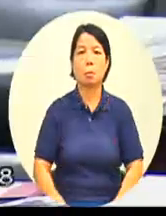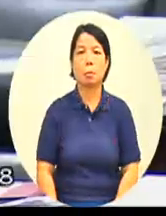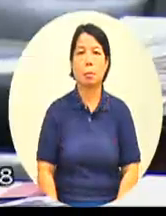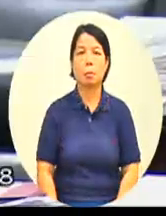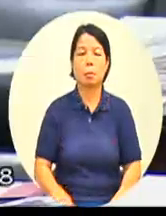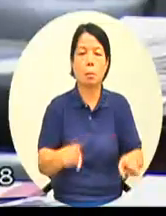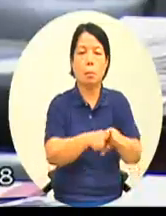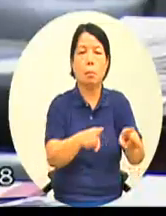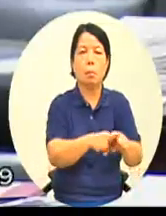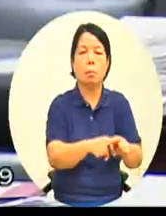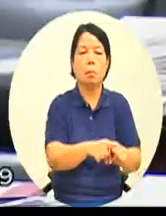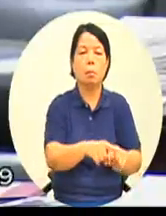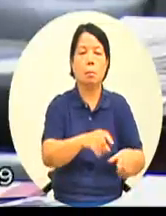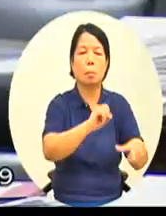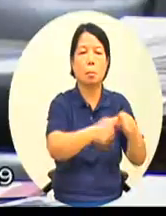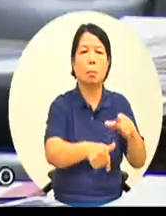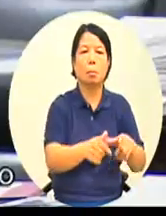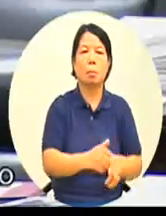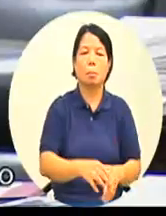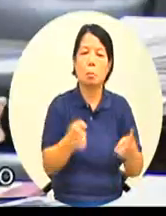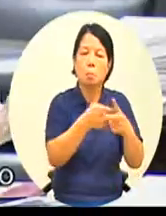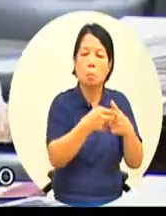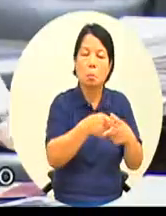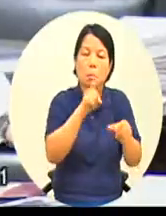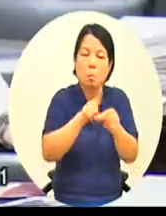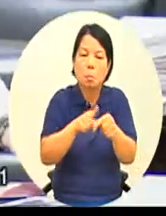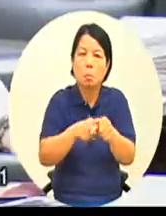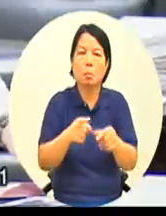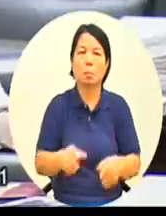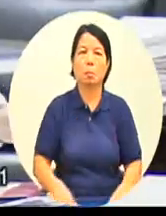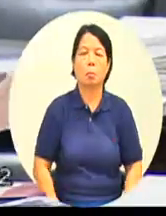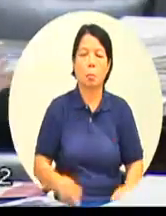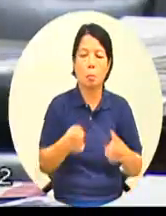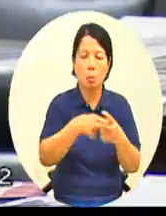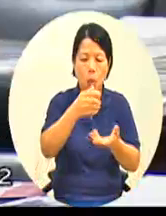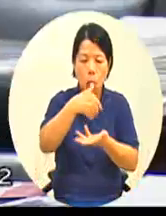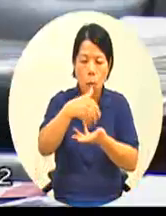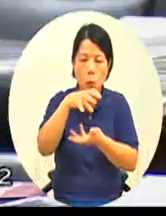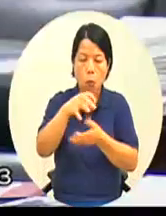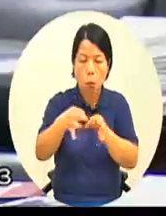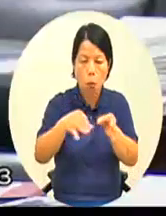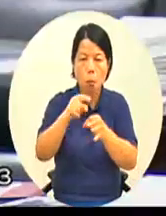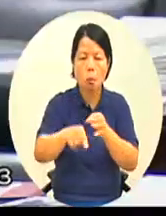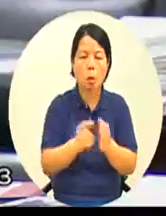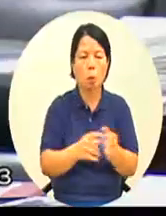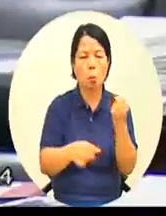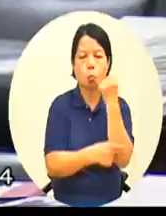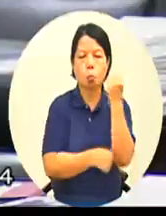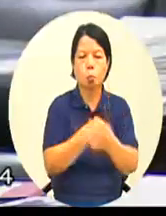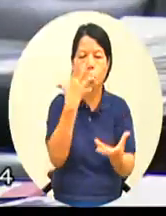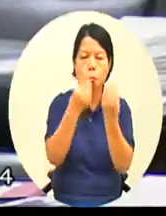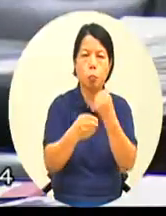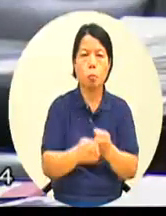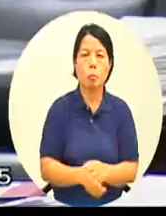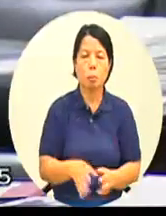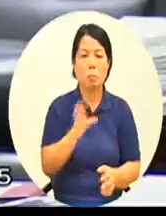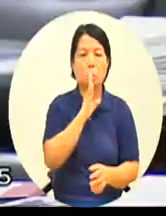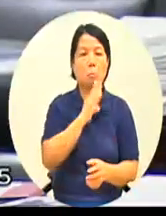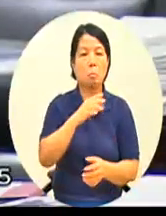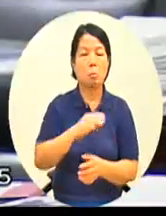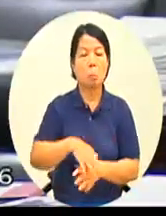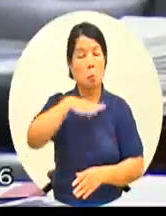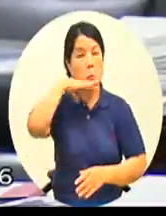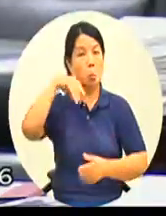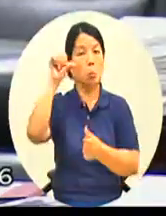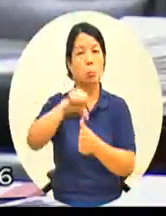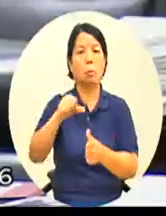般我说就一般的业者，尤其是小型的或者是那种小吃店的，他们对你们的法律是不懂的，一等行政当该你的开罚来了，你看怎